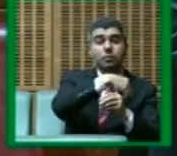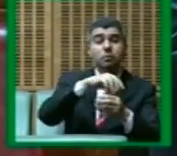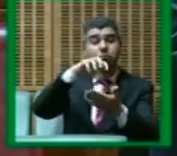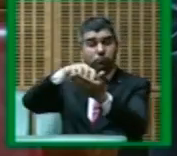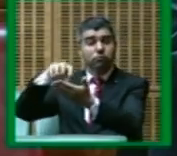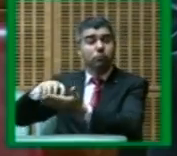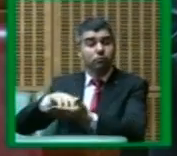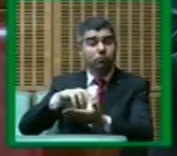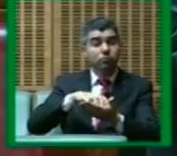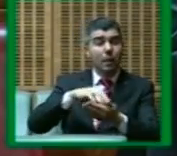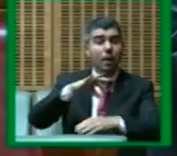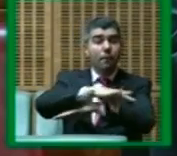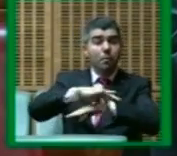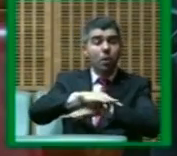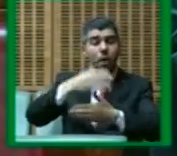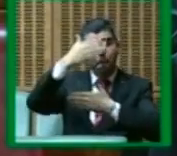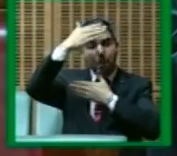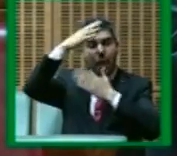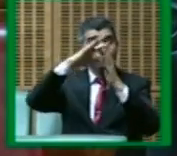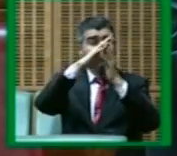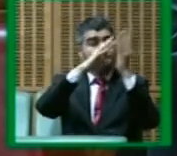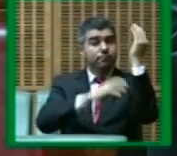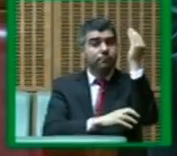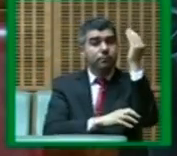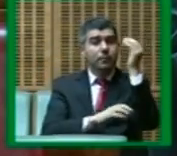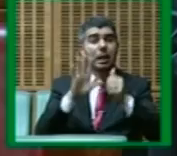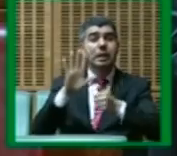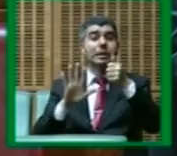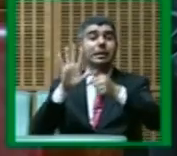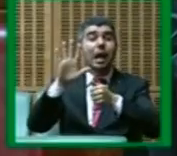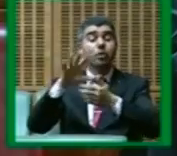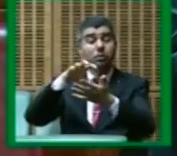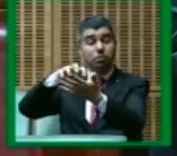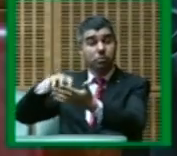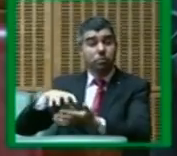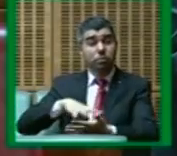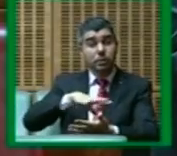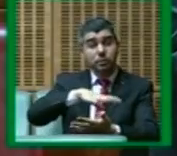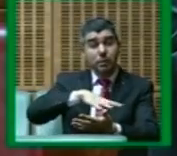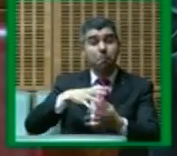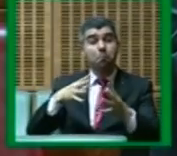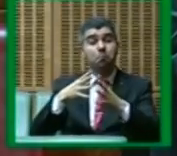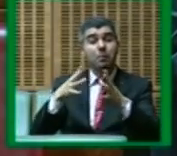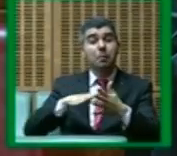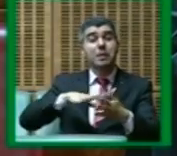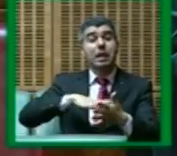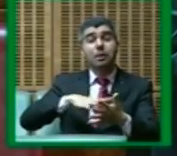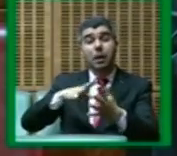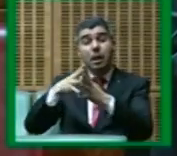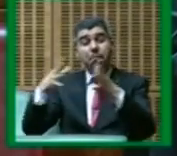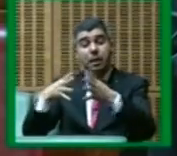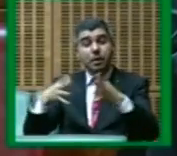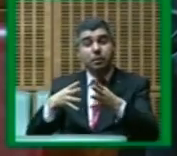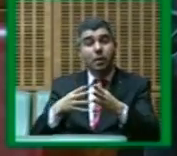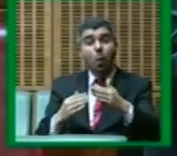السيد المستشار المحترم ديال المغرب، 16 جهة، 5 ديال الشبكات اللي خدامين، وقفنا أكثر